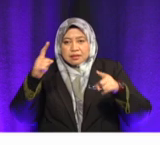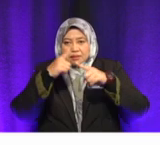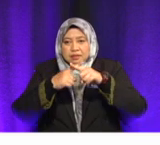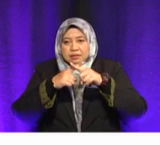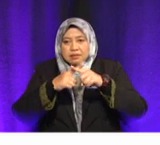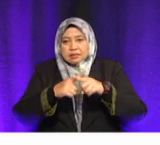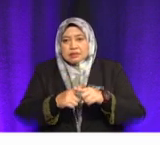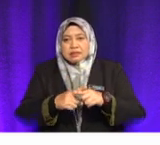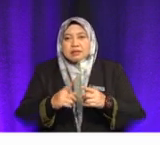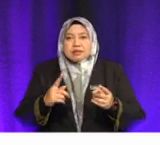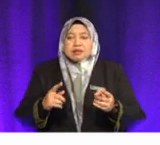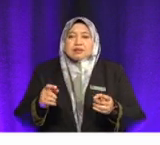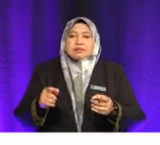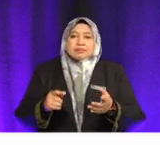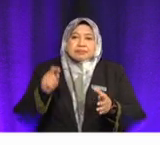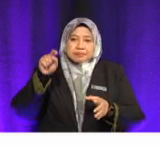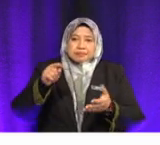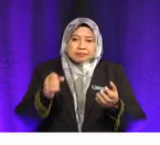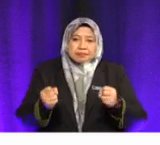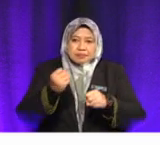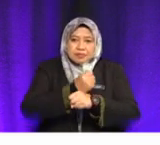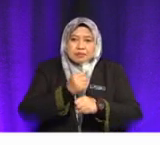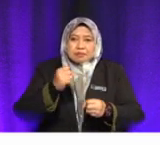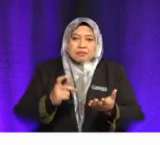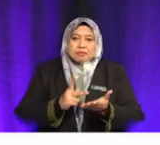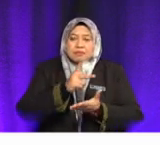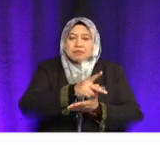lokes X dan lokes Why oke